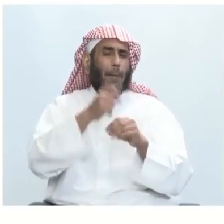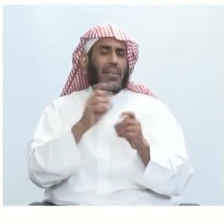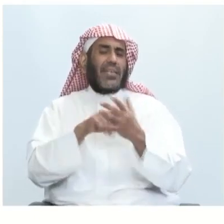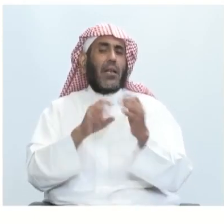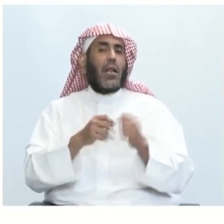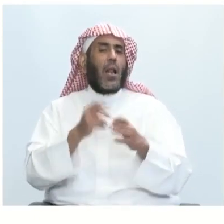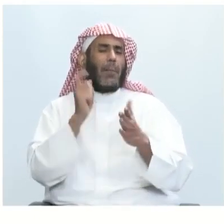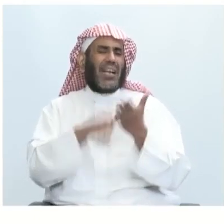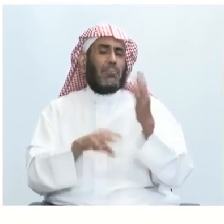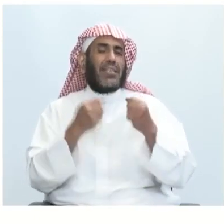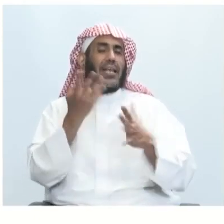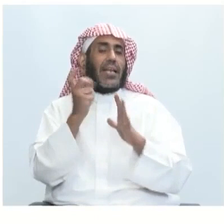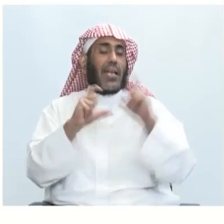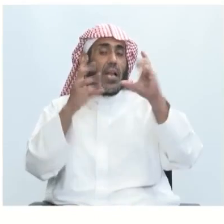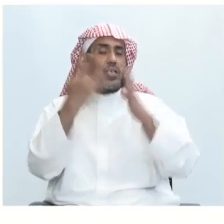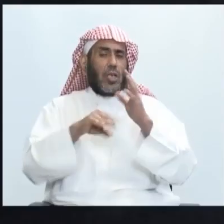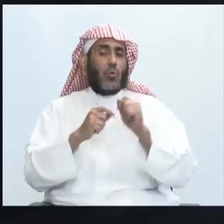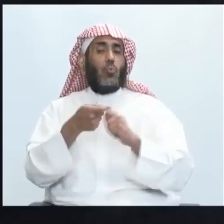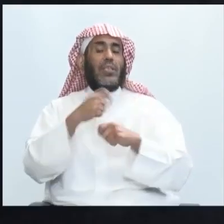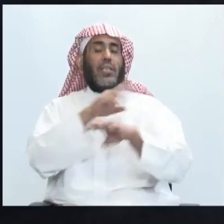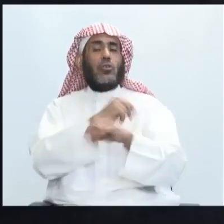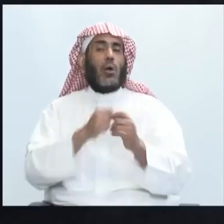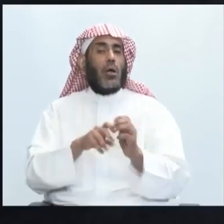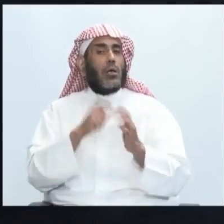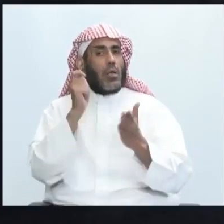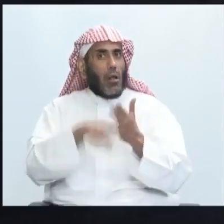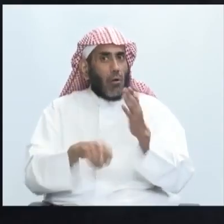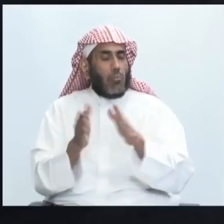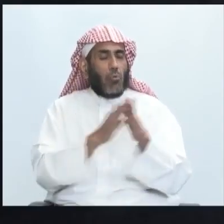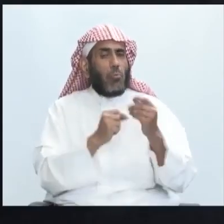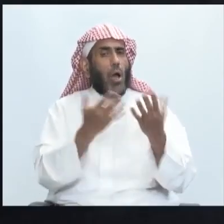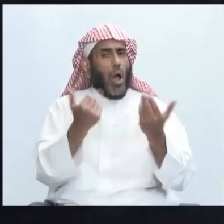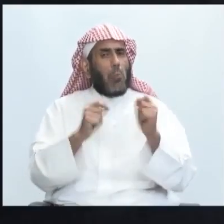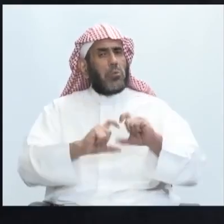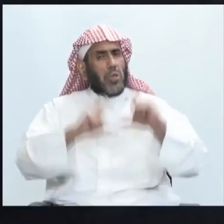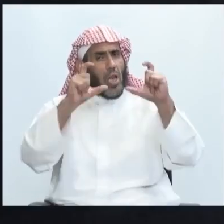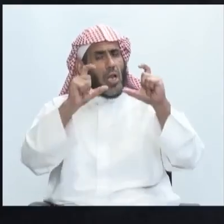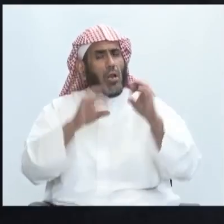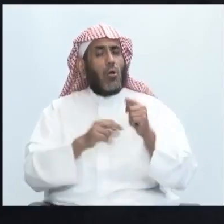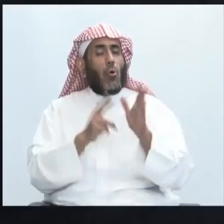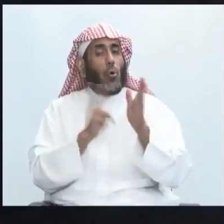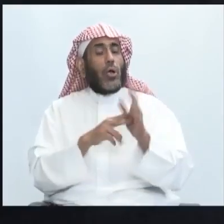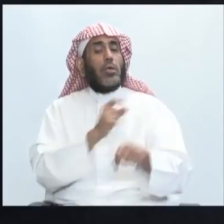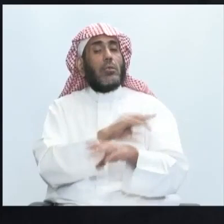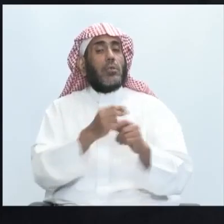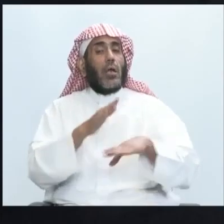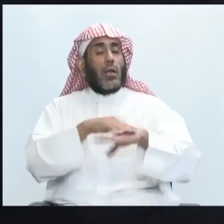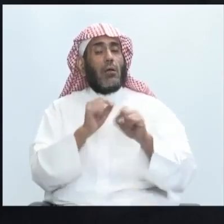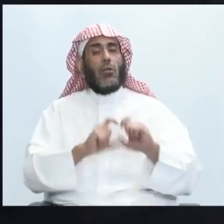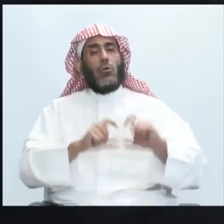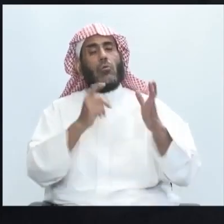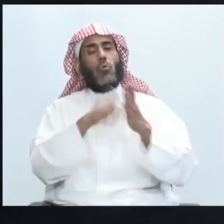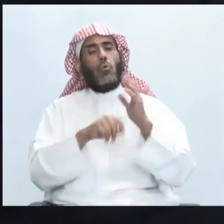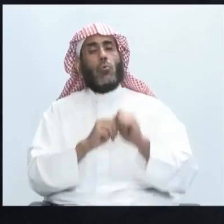البرهنه بالدليل الشرعي والتجربه اذا اصدر الحكم ثم ذكر البرهان الذي اعتمد على هذا الحكم فيه